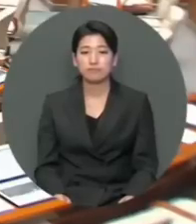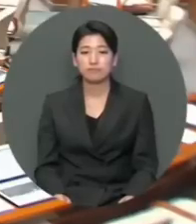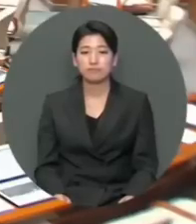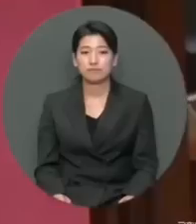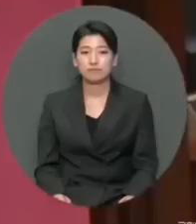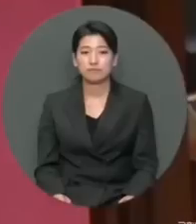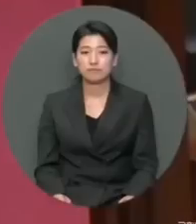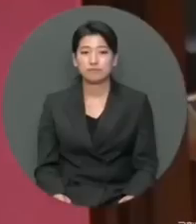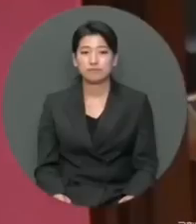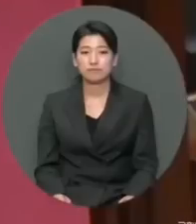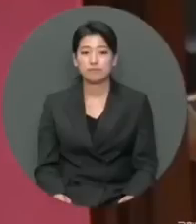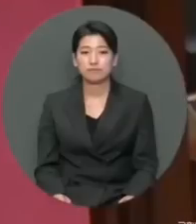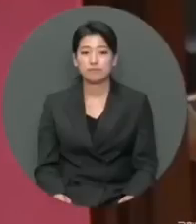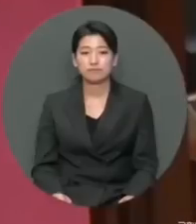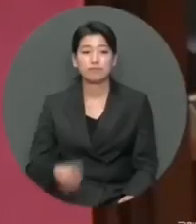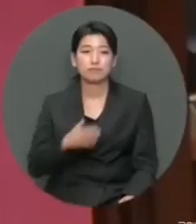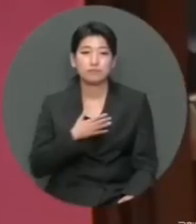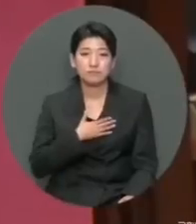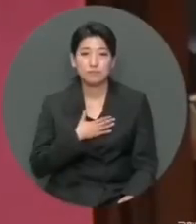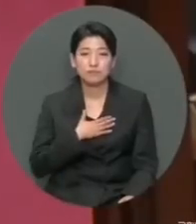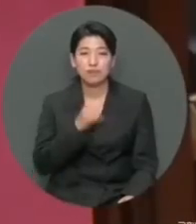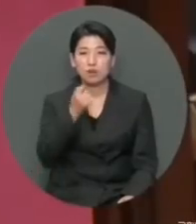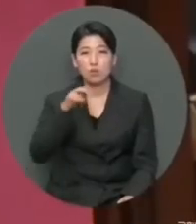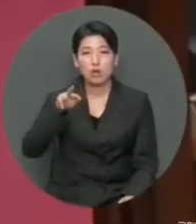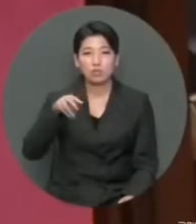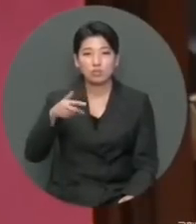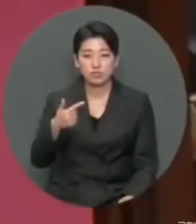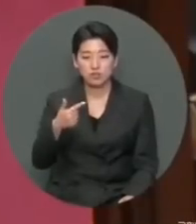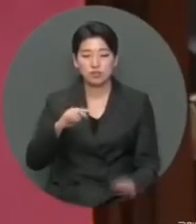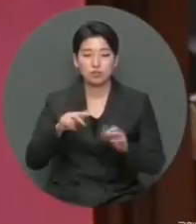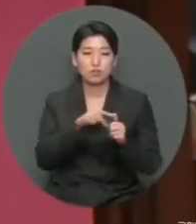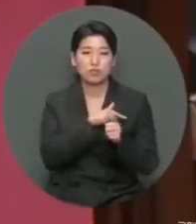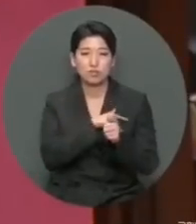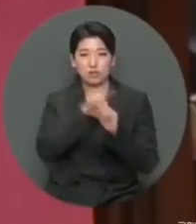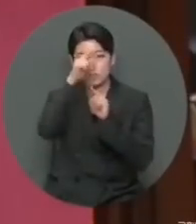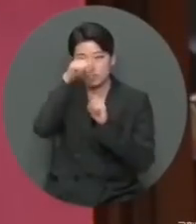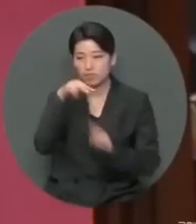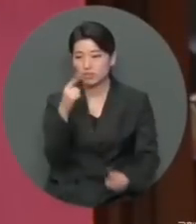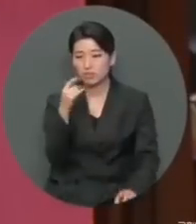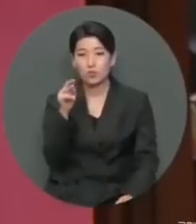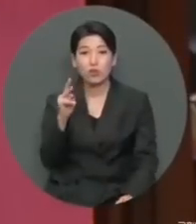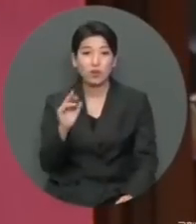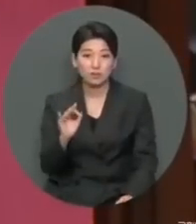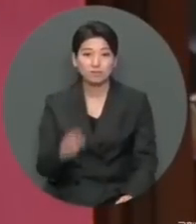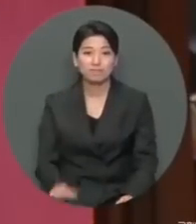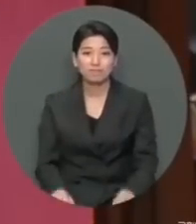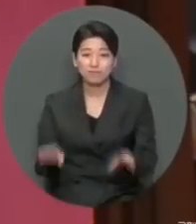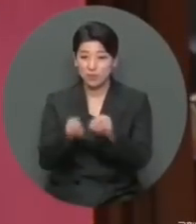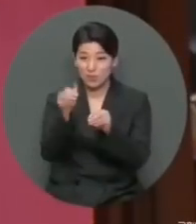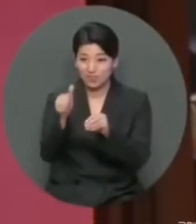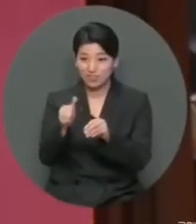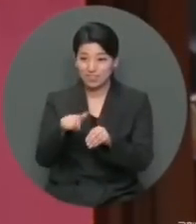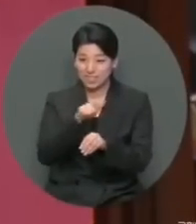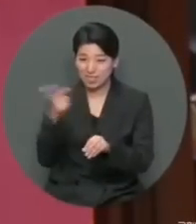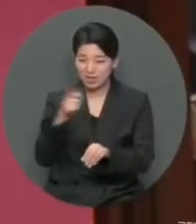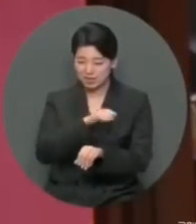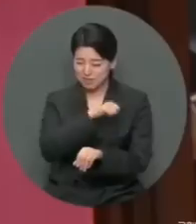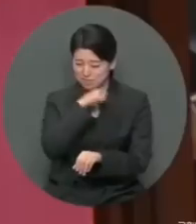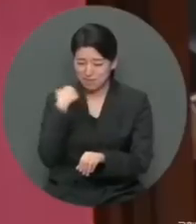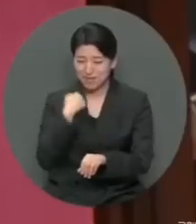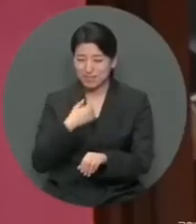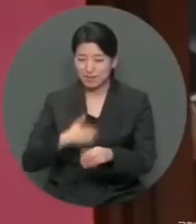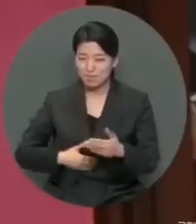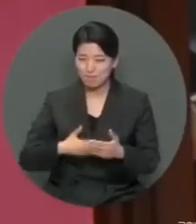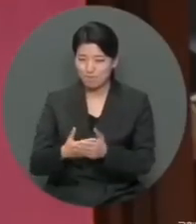네, 경기 의왕시 과천시 출신 이소영 의원입니다. 총리님, 저녁 식사는 든든하게 하고 오셨나요?